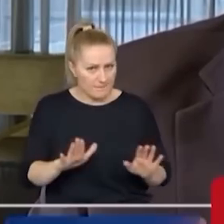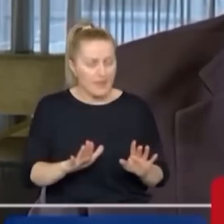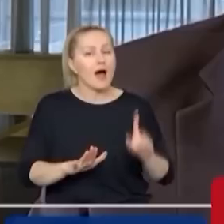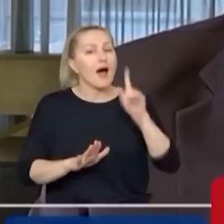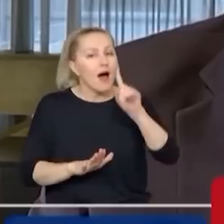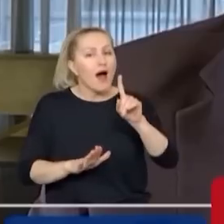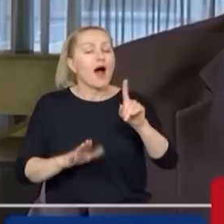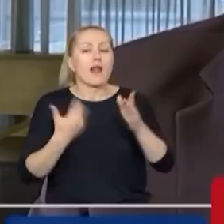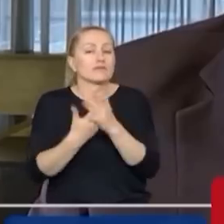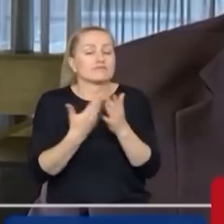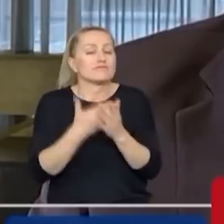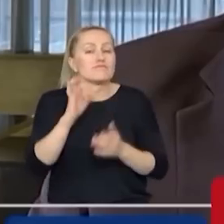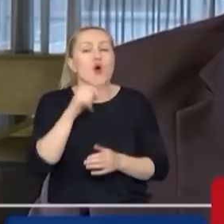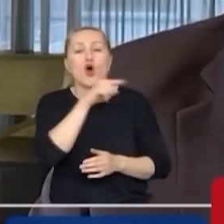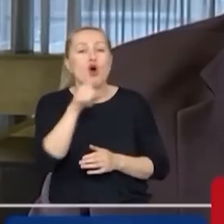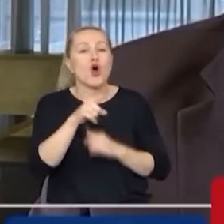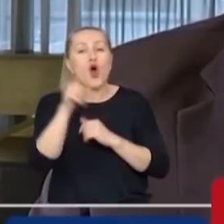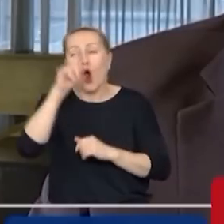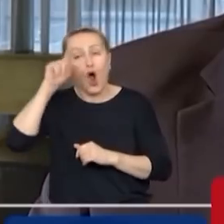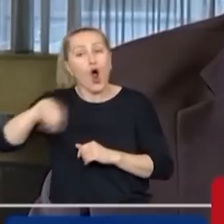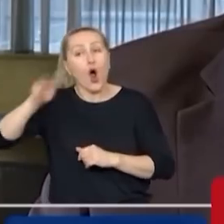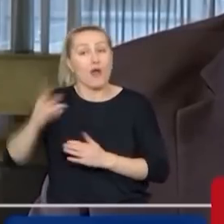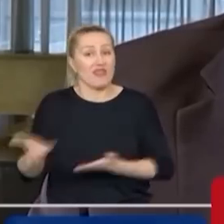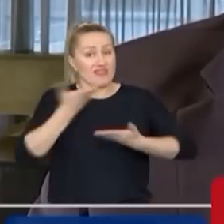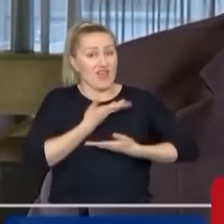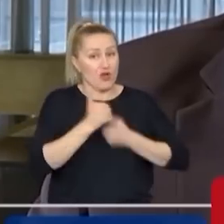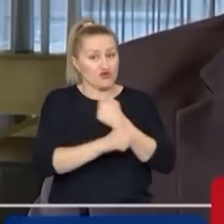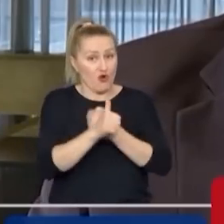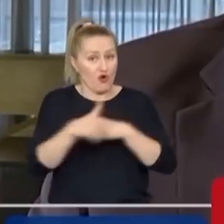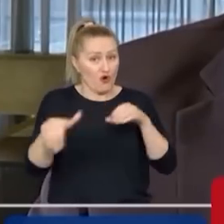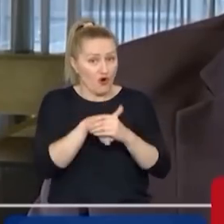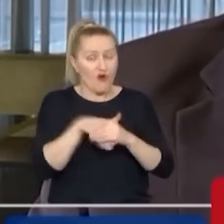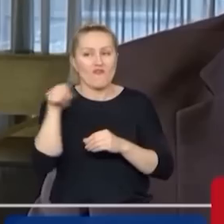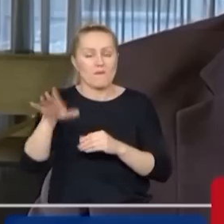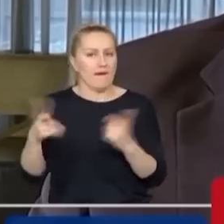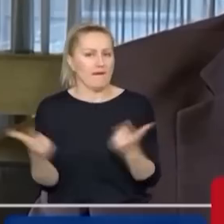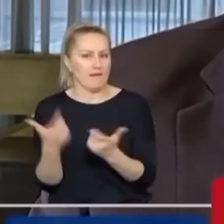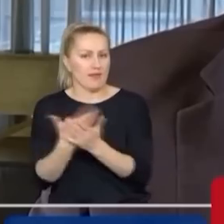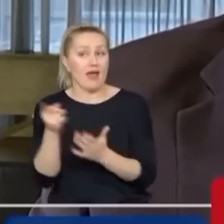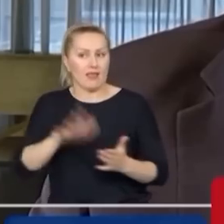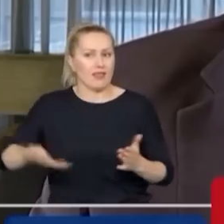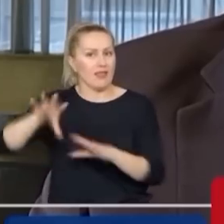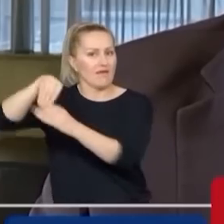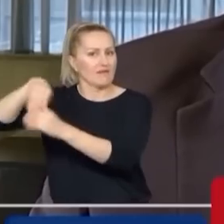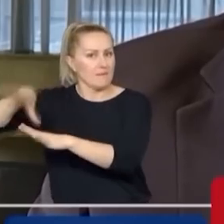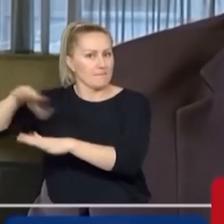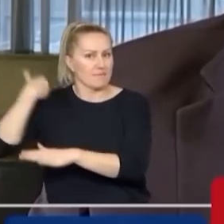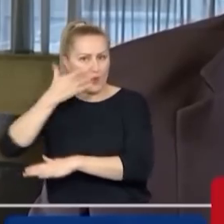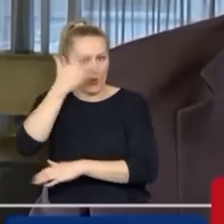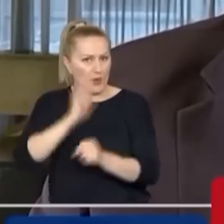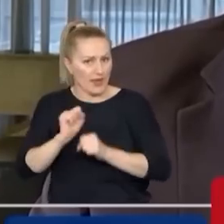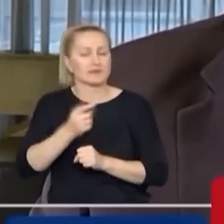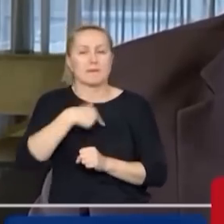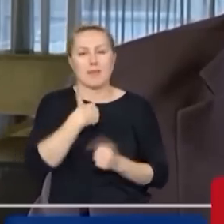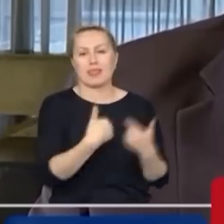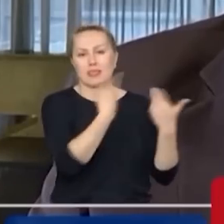związku z tym, że te osoby, które przekazali nam te materiały, są zagrożone, a oni są na terenie Białorusi.